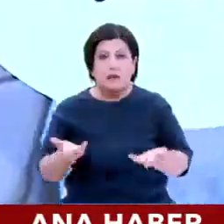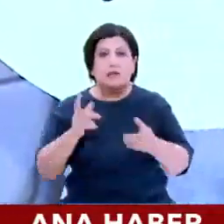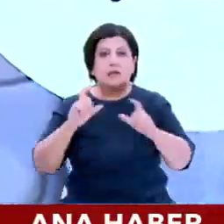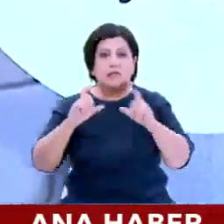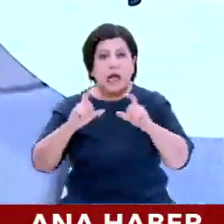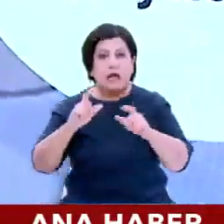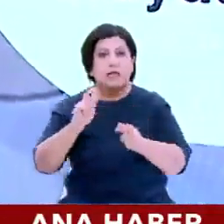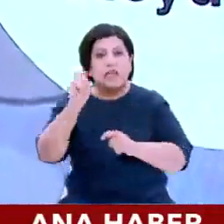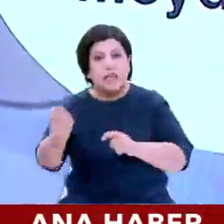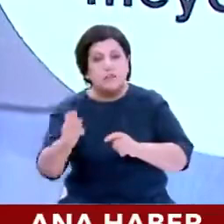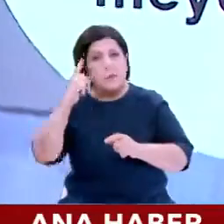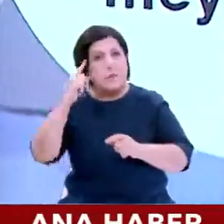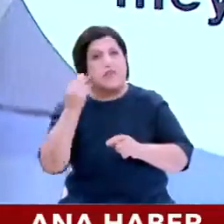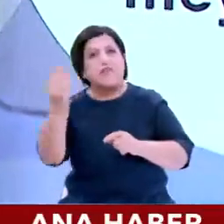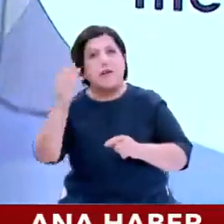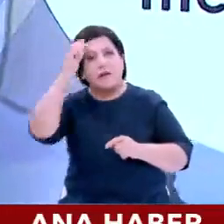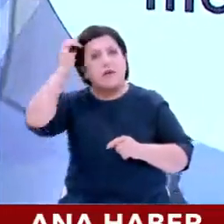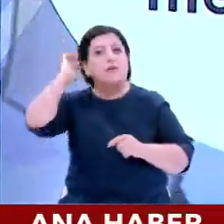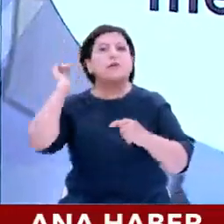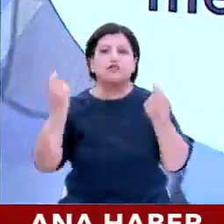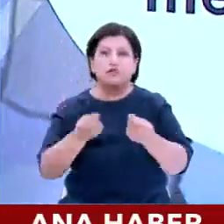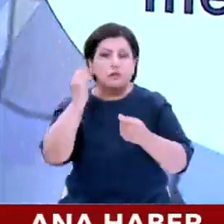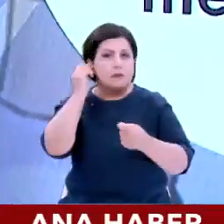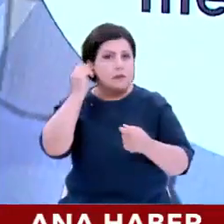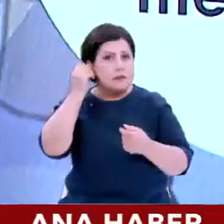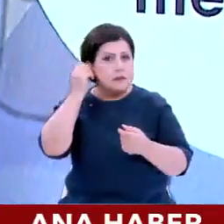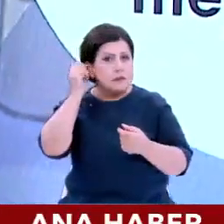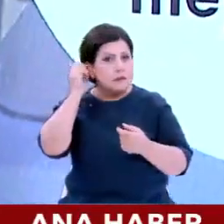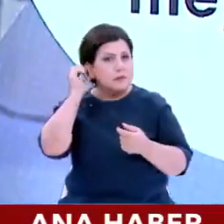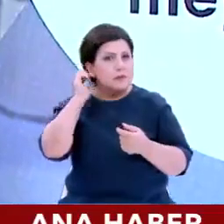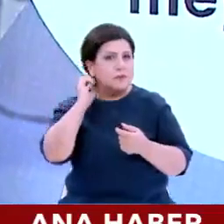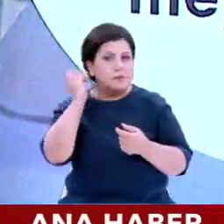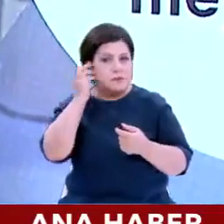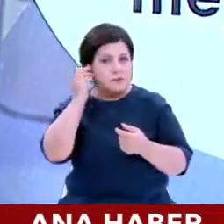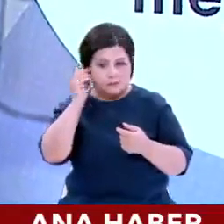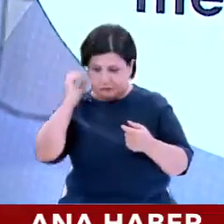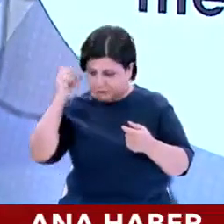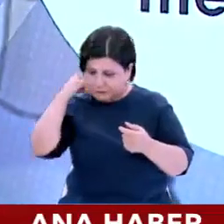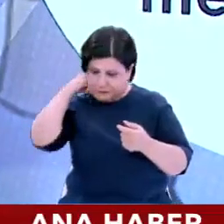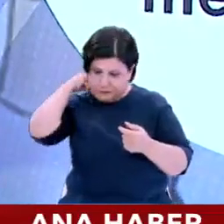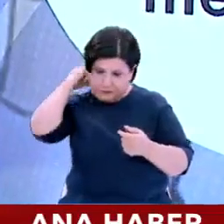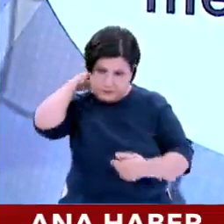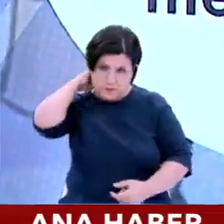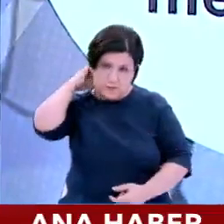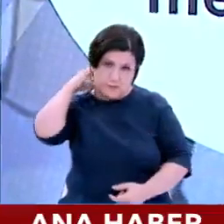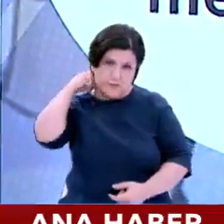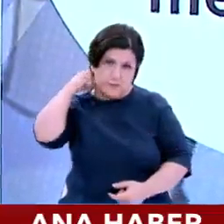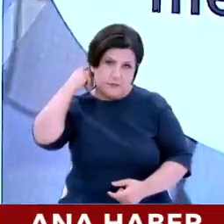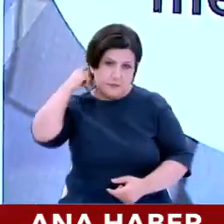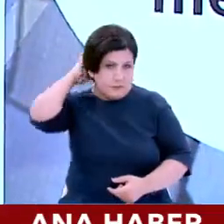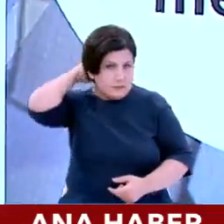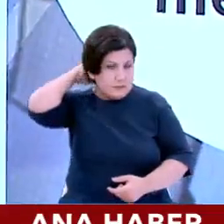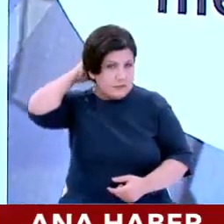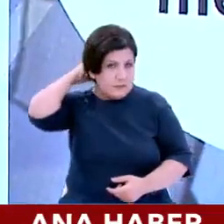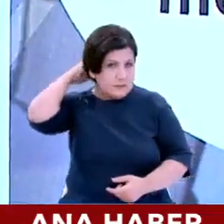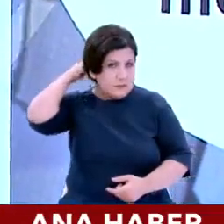SGK'ya yatırmış ama bildirmemiş yani çalıştığına dair SGK'ya bir bildirimde bulunmamışsa bu mağduriyetlerin giderilmesine de mahkemeye gideceksiniz